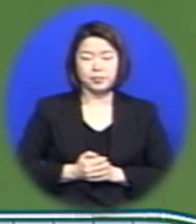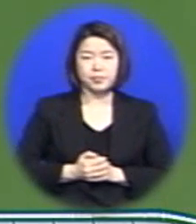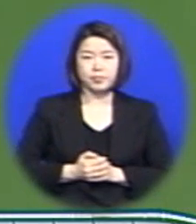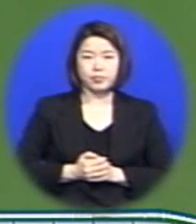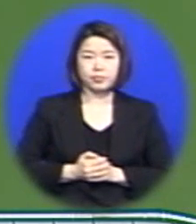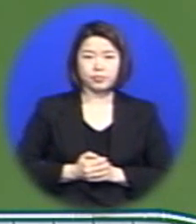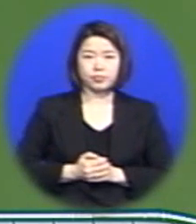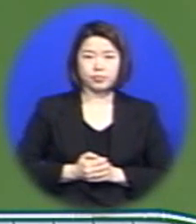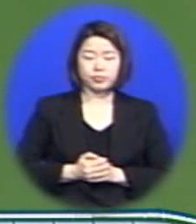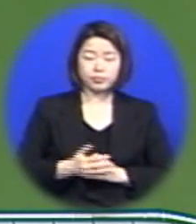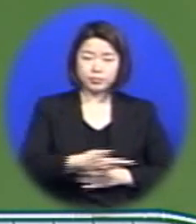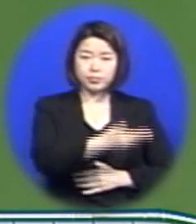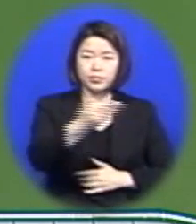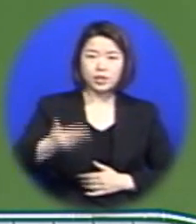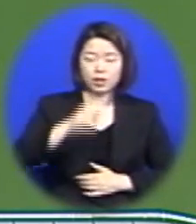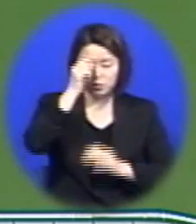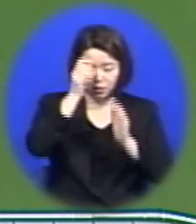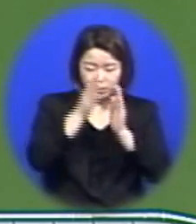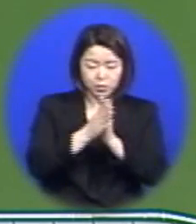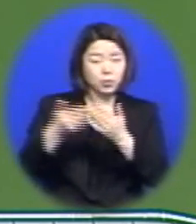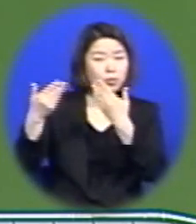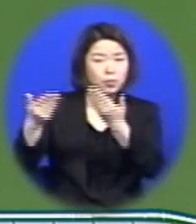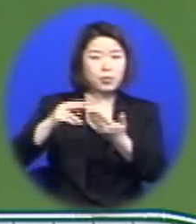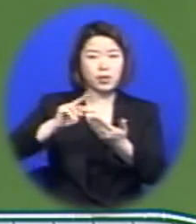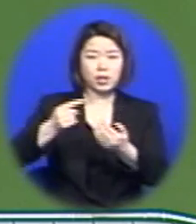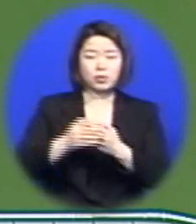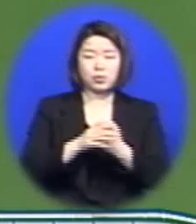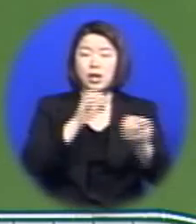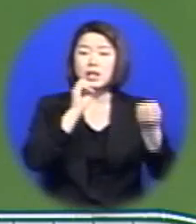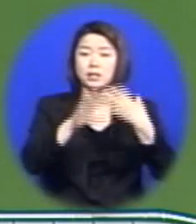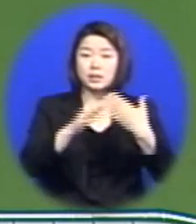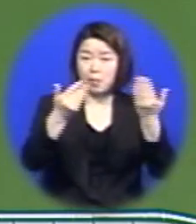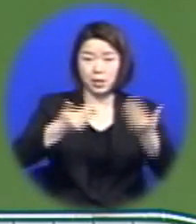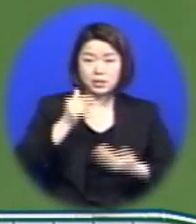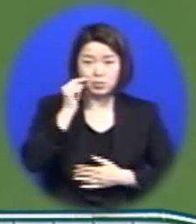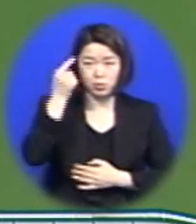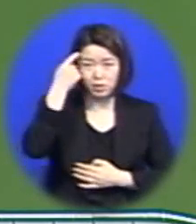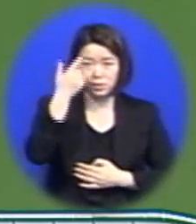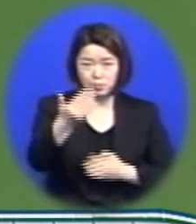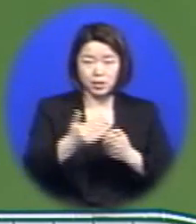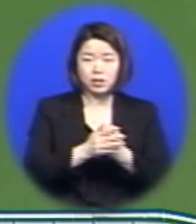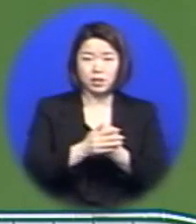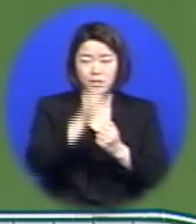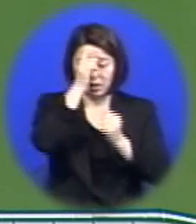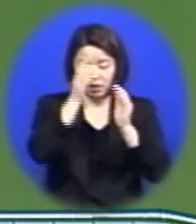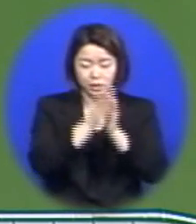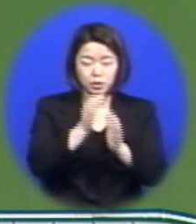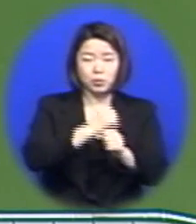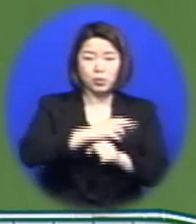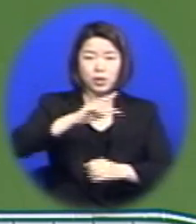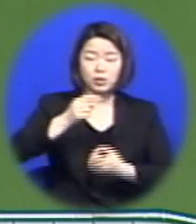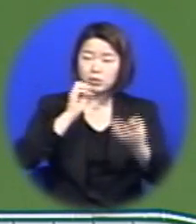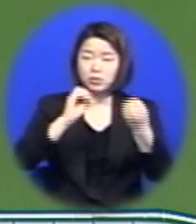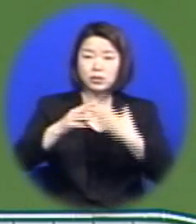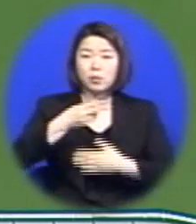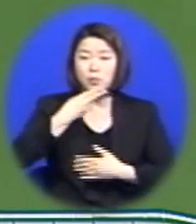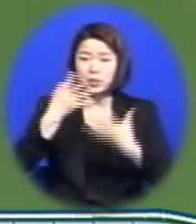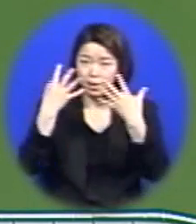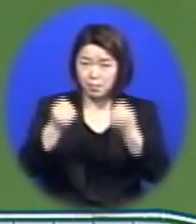말이에 여러분 기도해도 응답 못 받으셨나요 교회도 응답 안 되는게